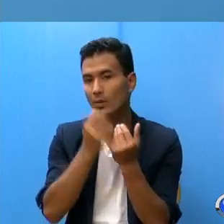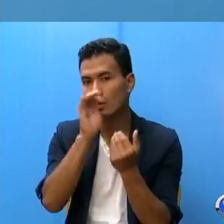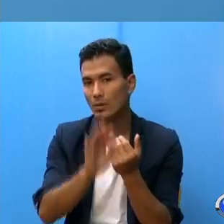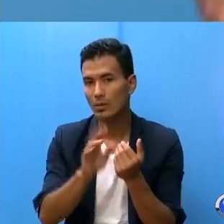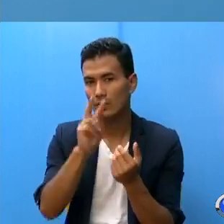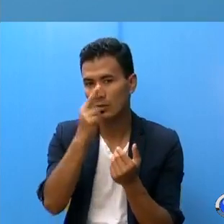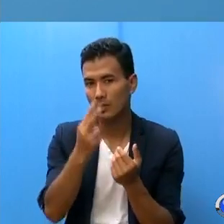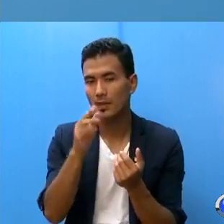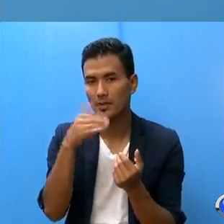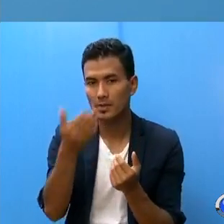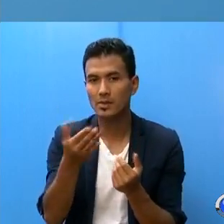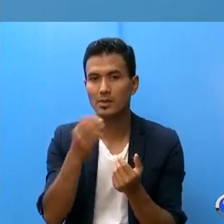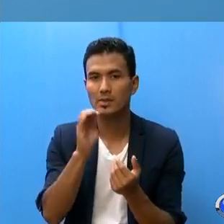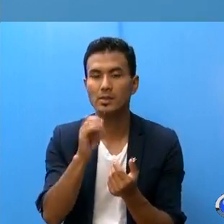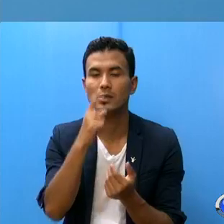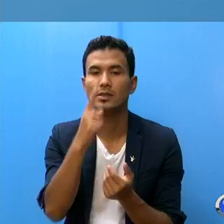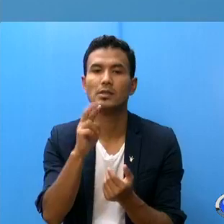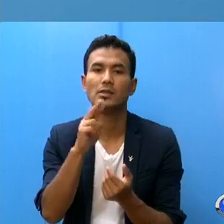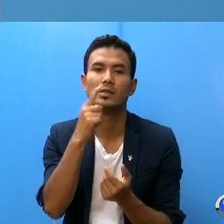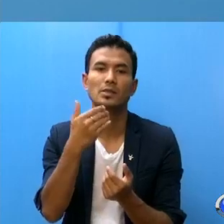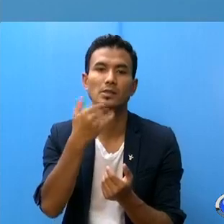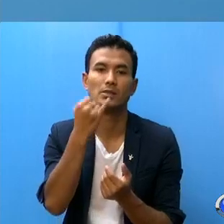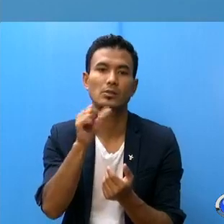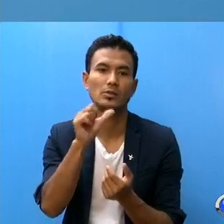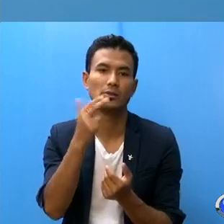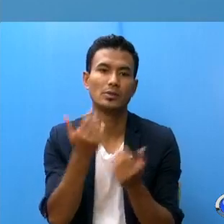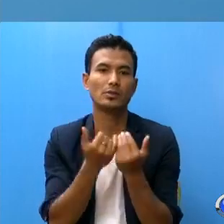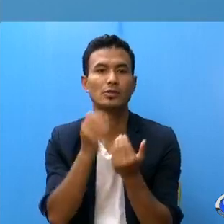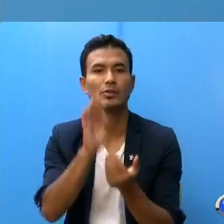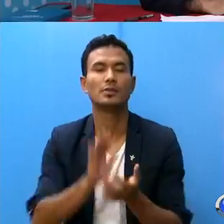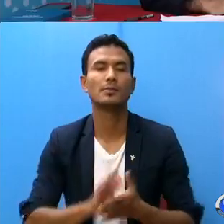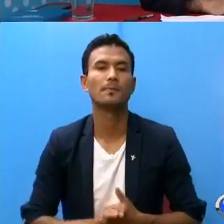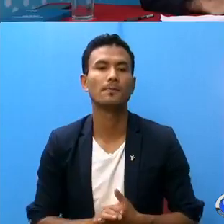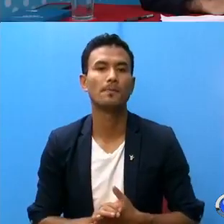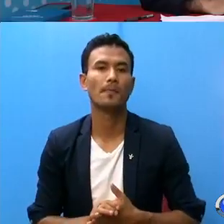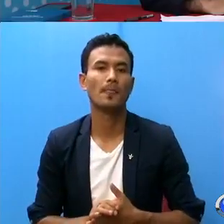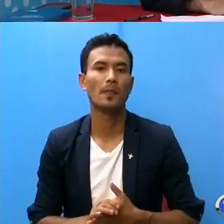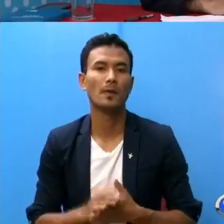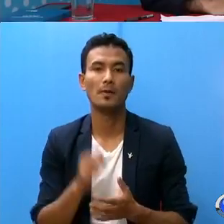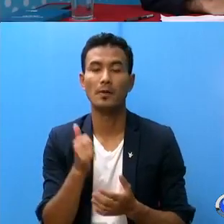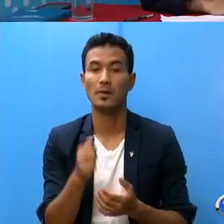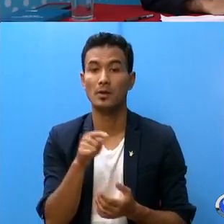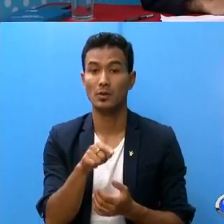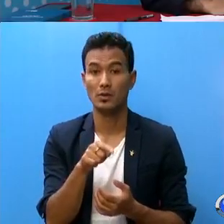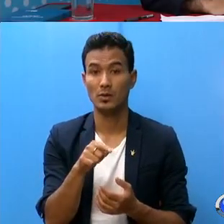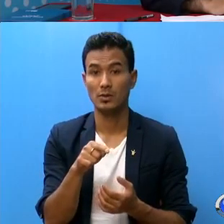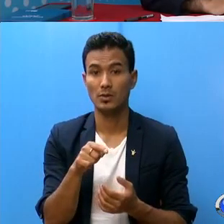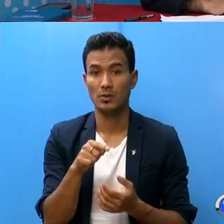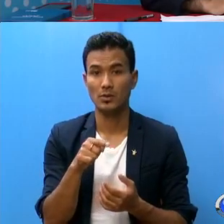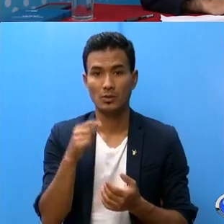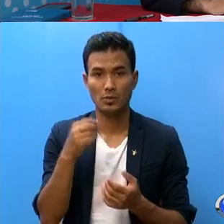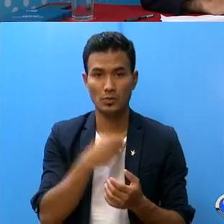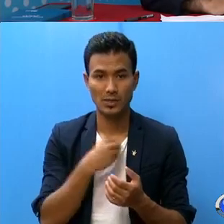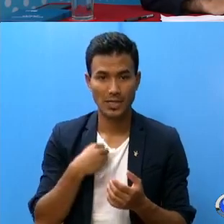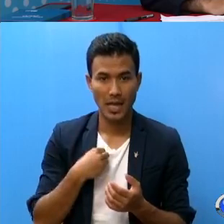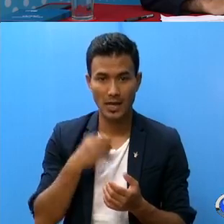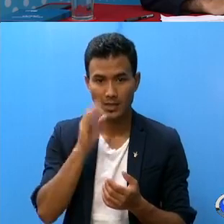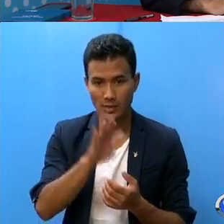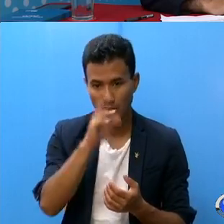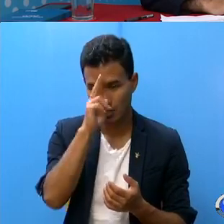तो पन्हों साग्षा ,